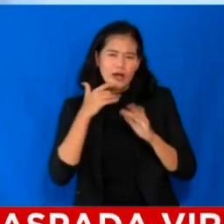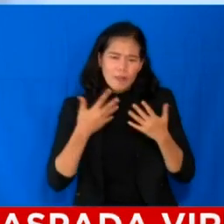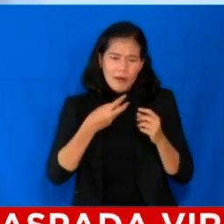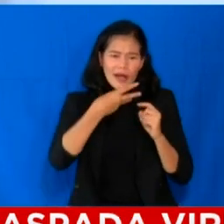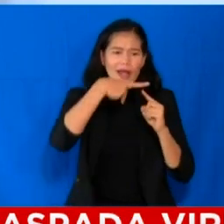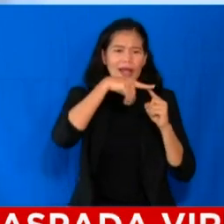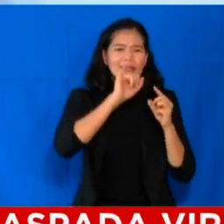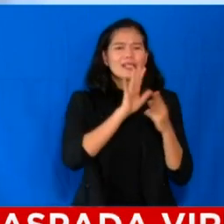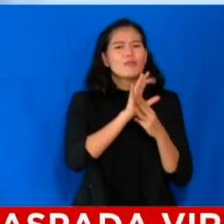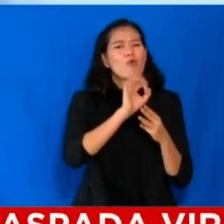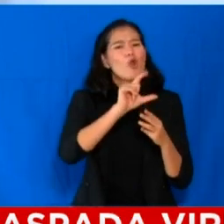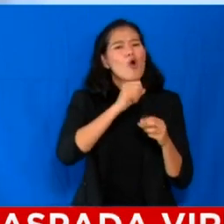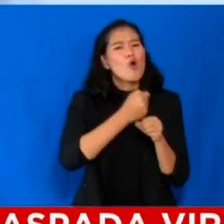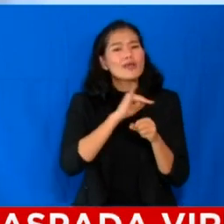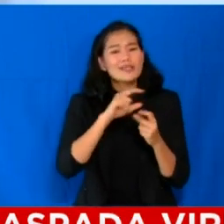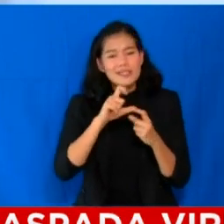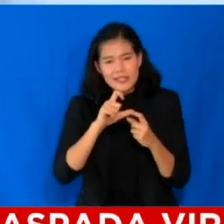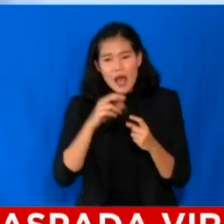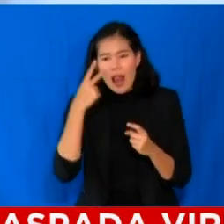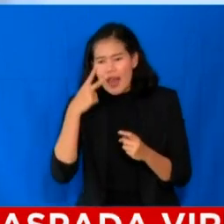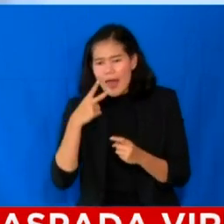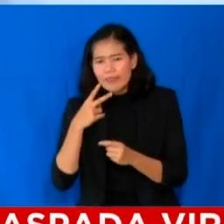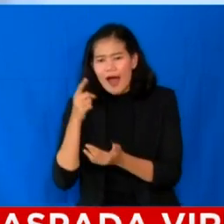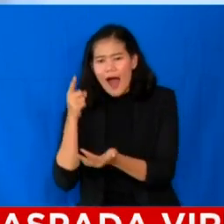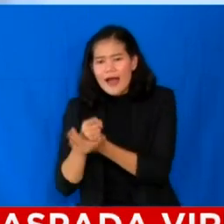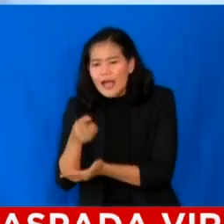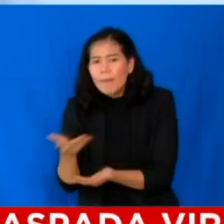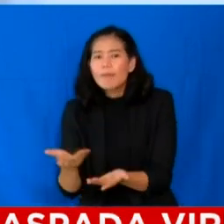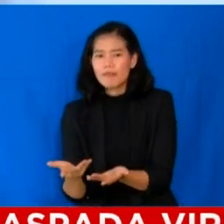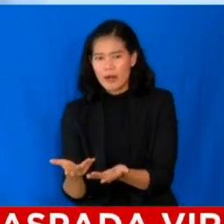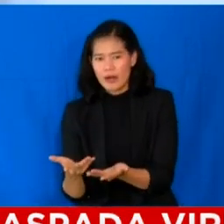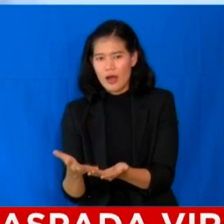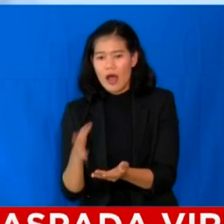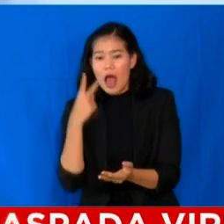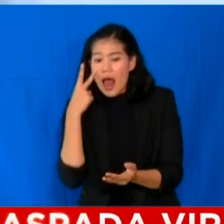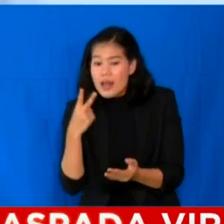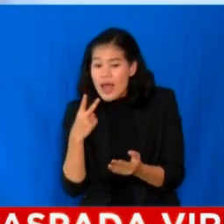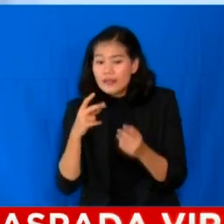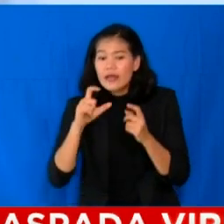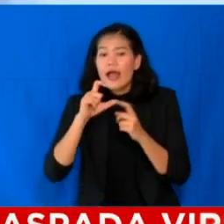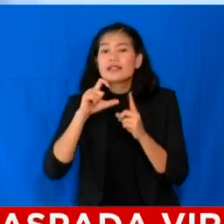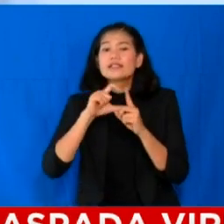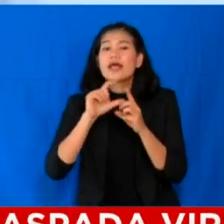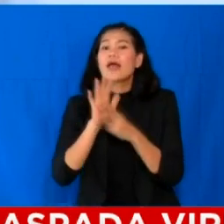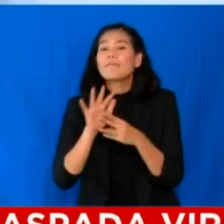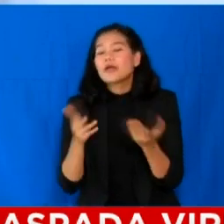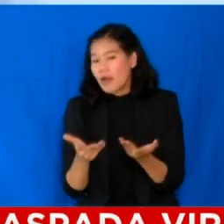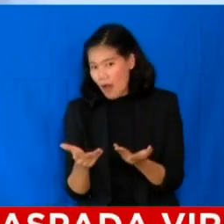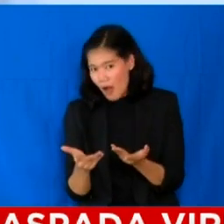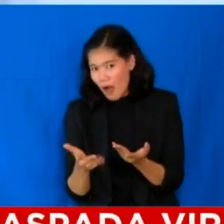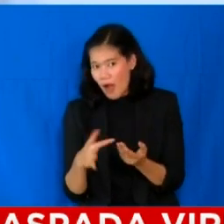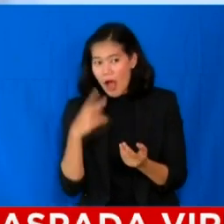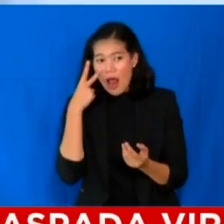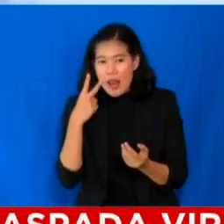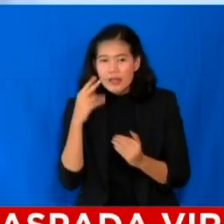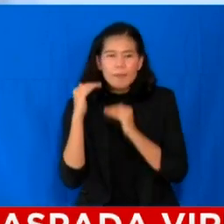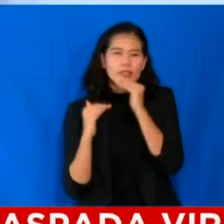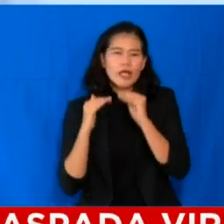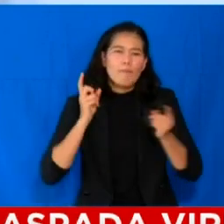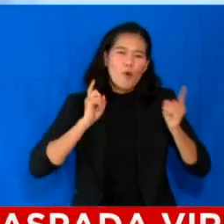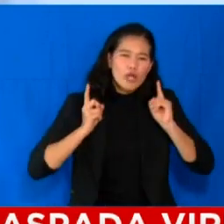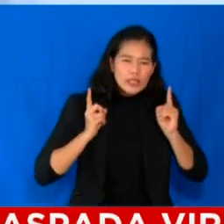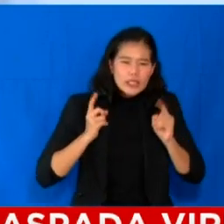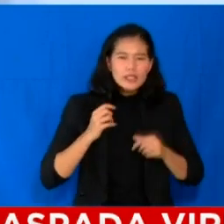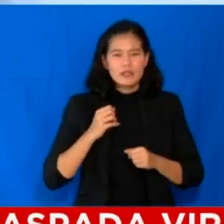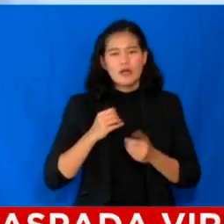besarnya ancaman efektivitas dukungan sumber daya teknis operasional pertimbangan politik